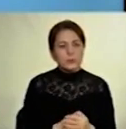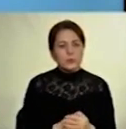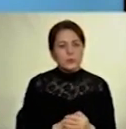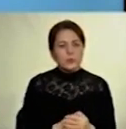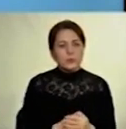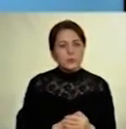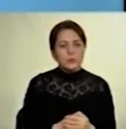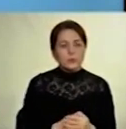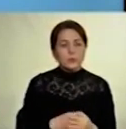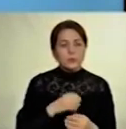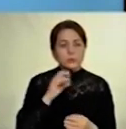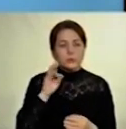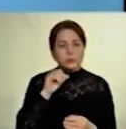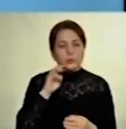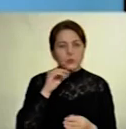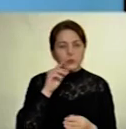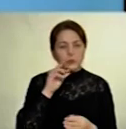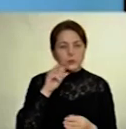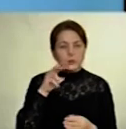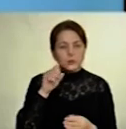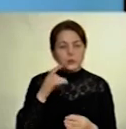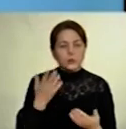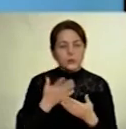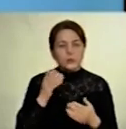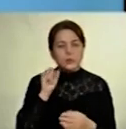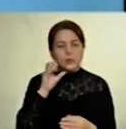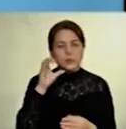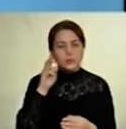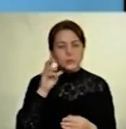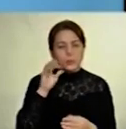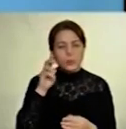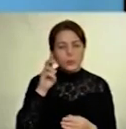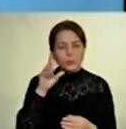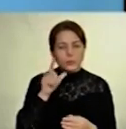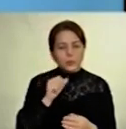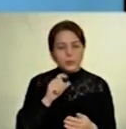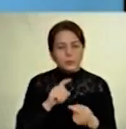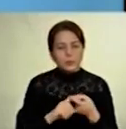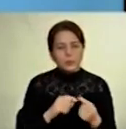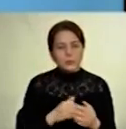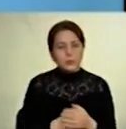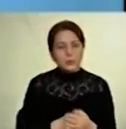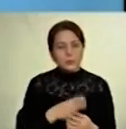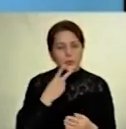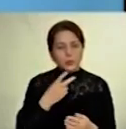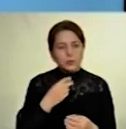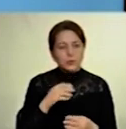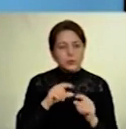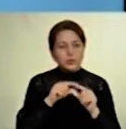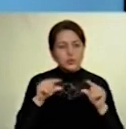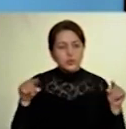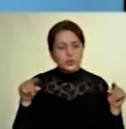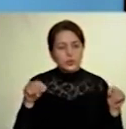Natijalar qaysi asboblarga tegishli ekanligini ko'rsating deyilmoqda. Demak, mana chizg'ich